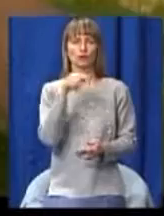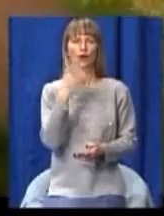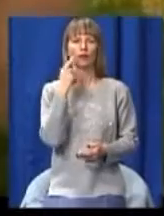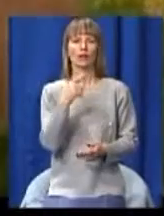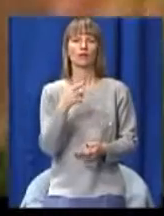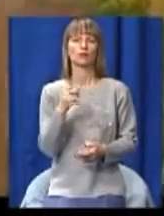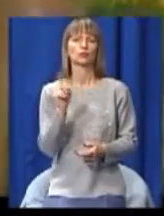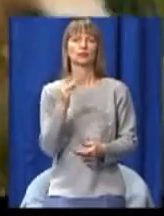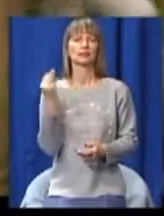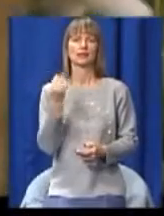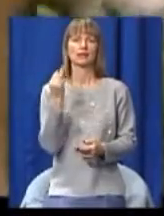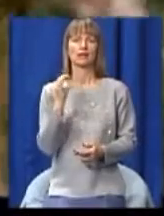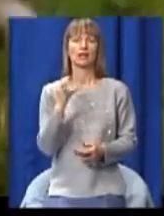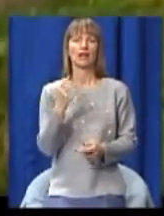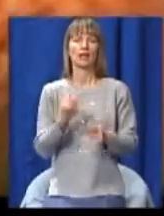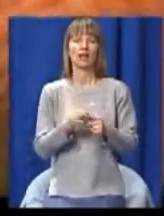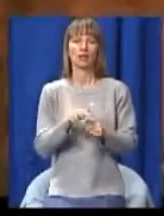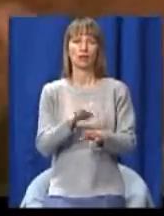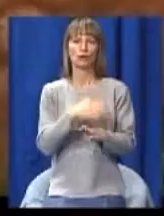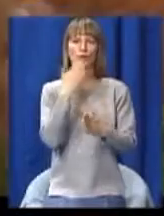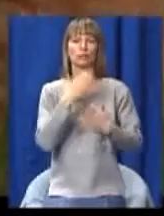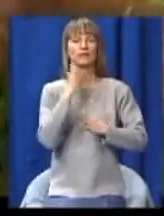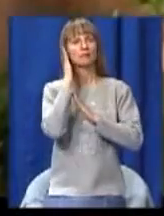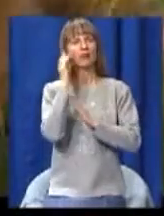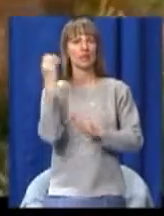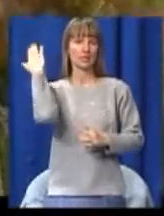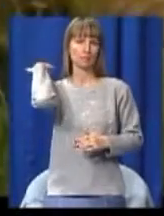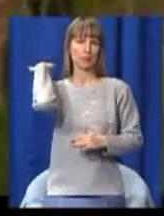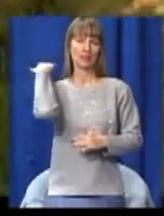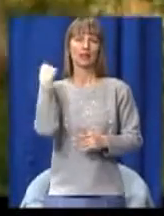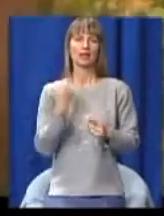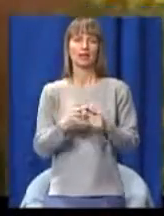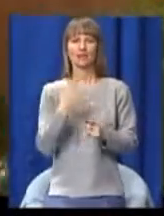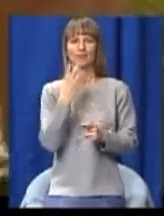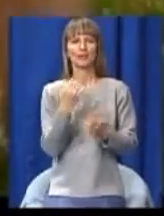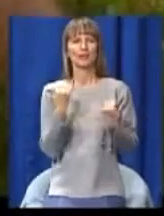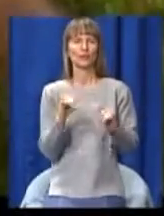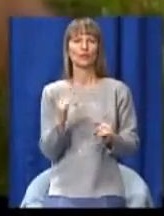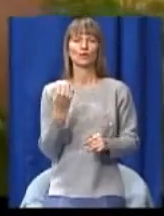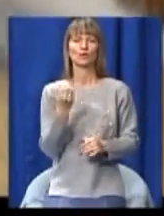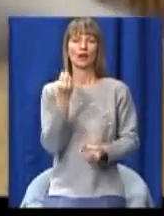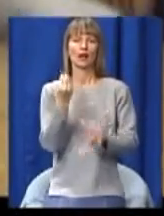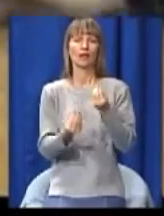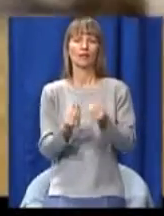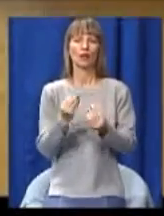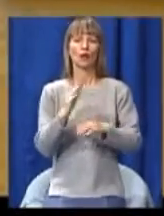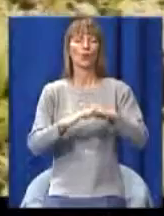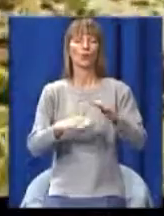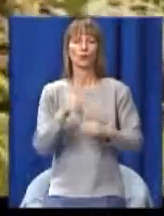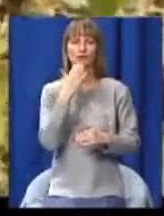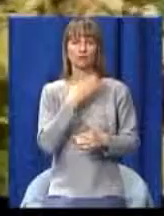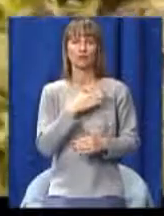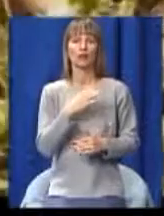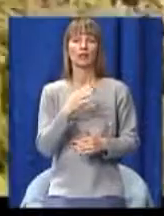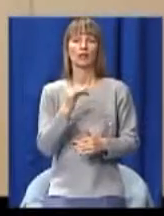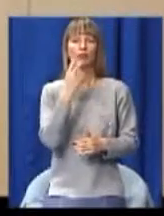його щось зацікавило. Скоттіш фолд полюбляє спати на спині. Це виглядає дуже зворушливо. Ще він грайливий, ручний, іноді